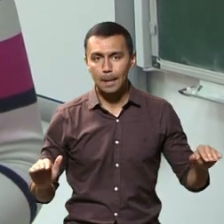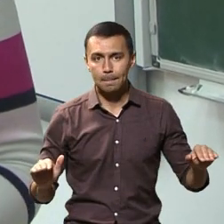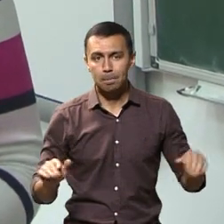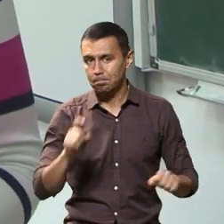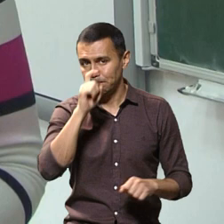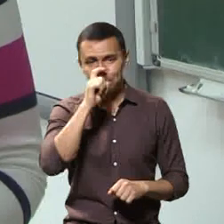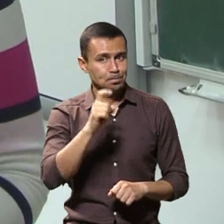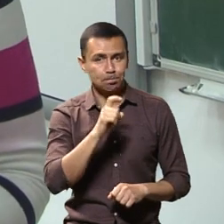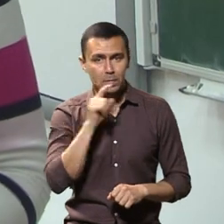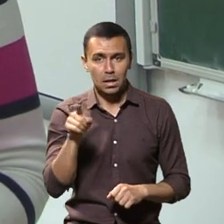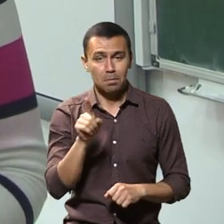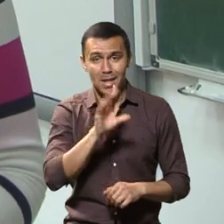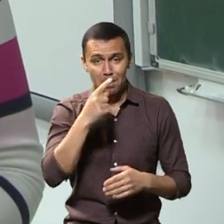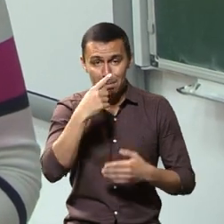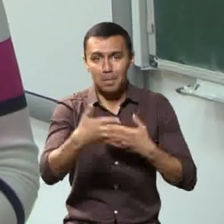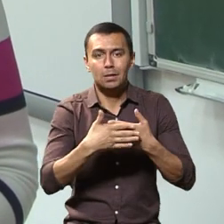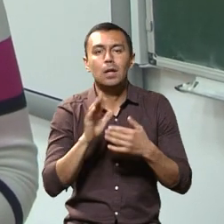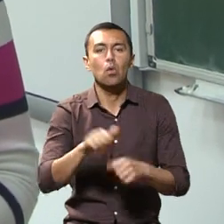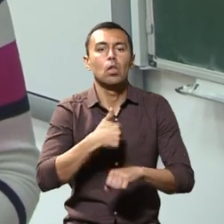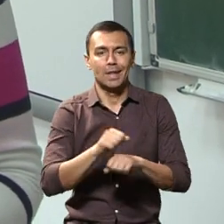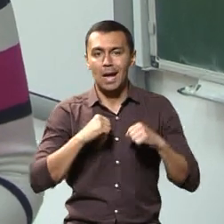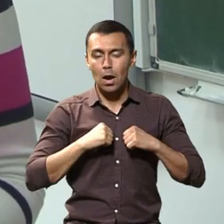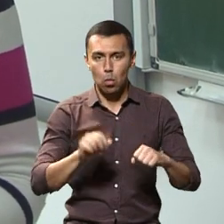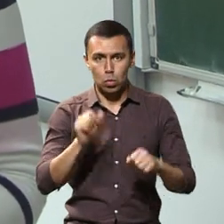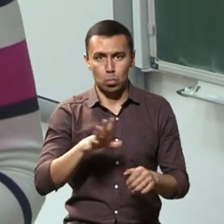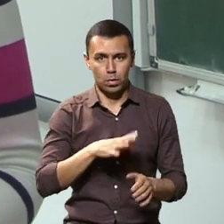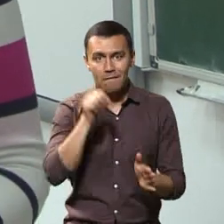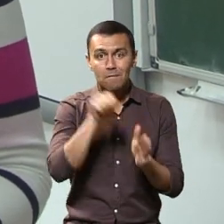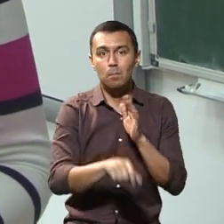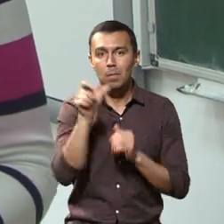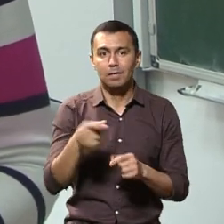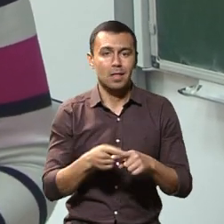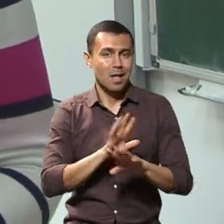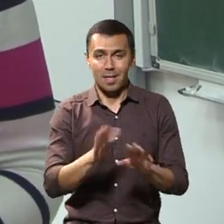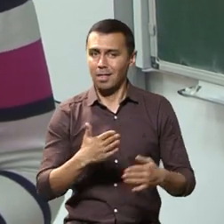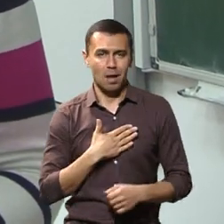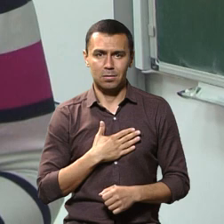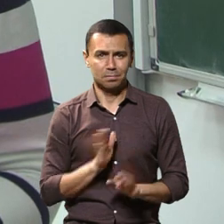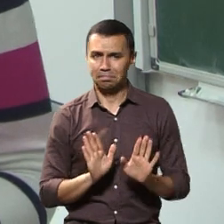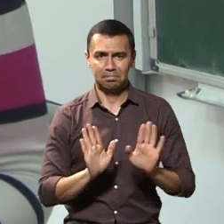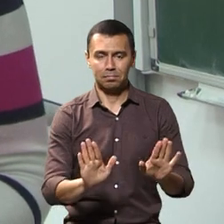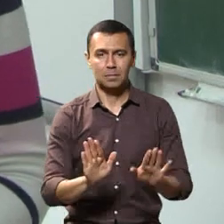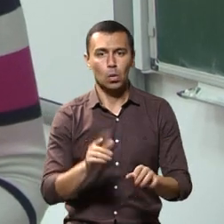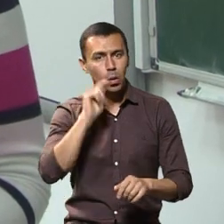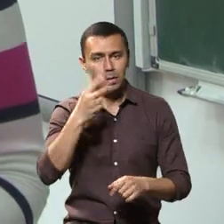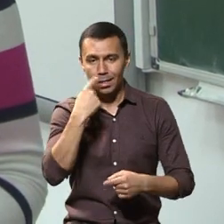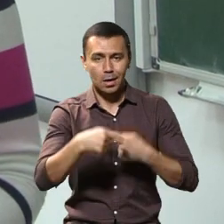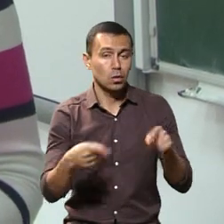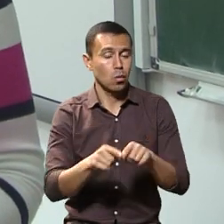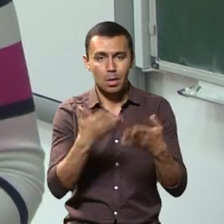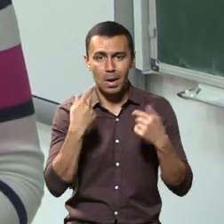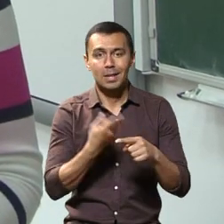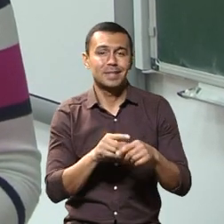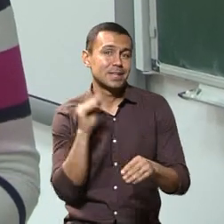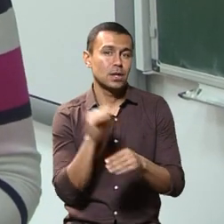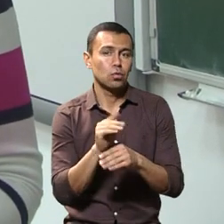не розуміють, їм не близько, як головний герой може бути вбивця. Це не наше. В українській традиції такого немає. Це